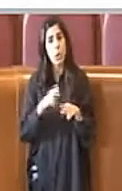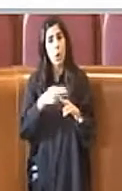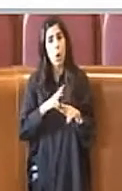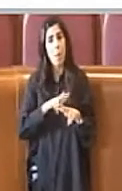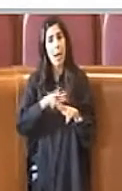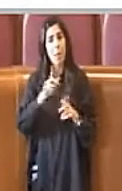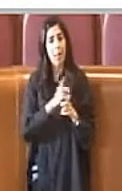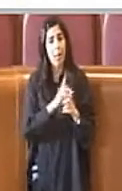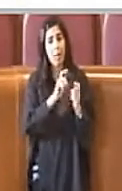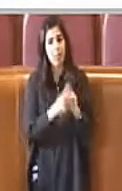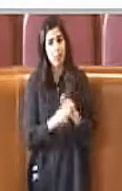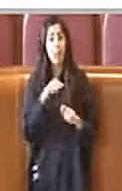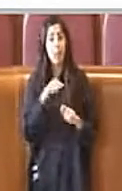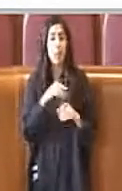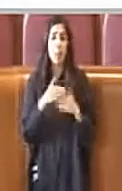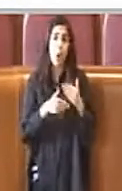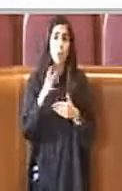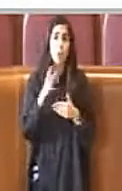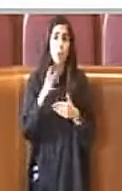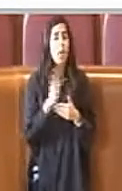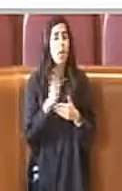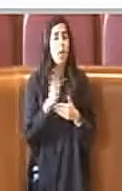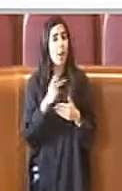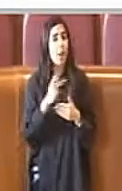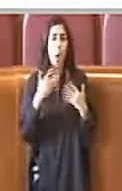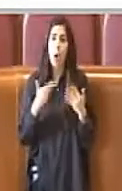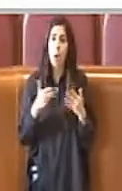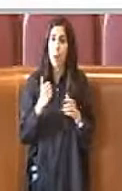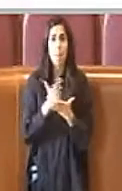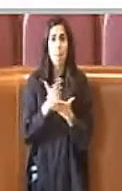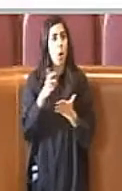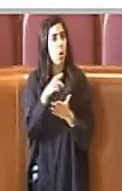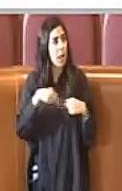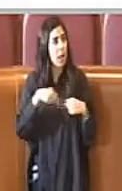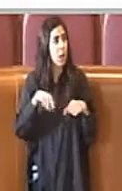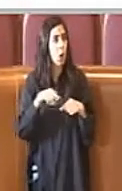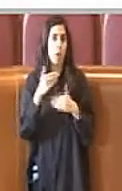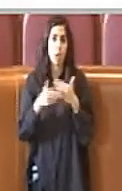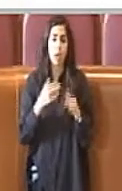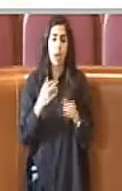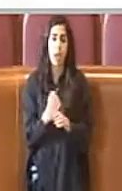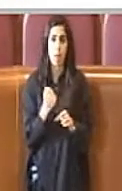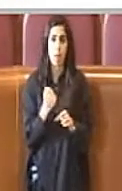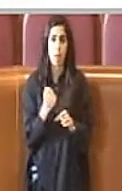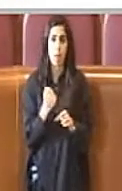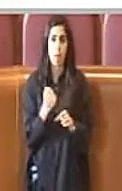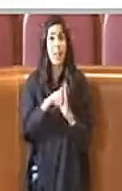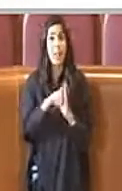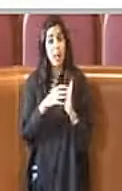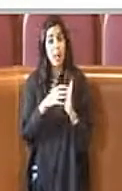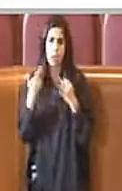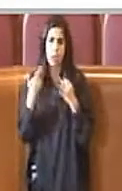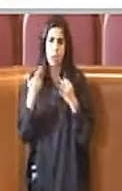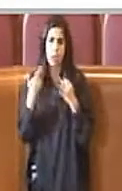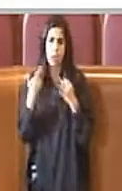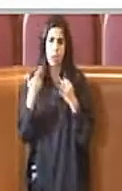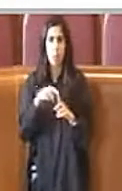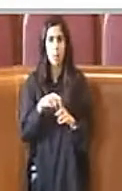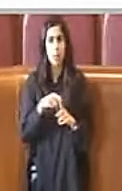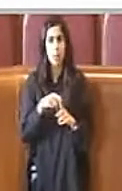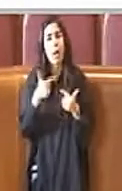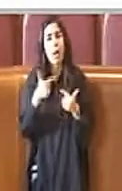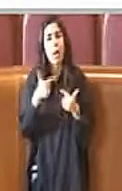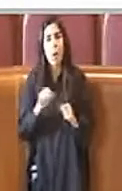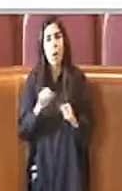consolidate e rilevanti relazione del consiglio stesso la delibera come già illustrato in precedenza garantisce ruolo di legittimo interlocutore